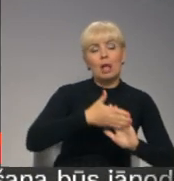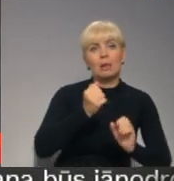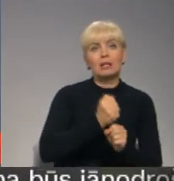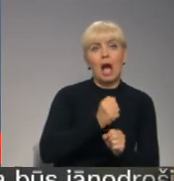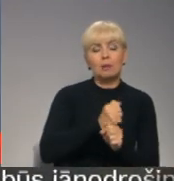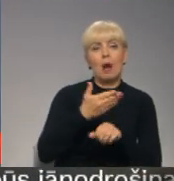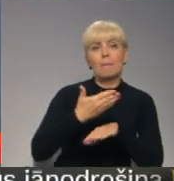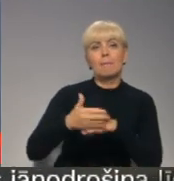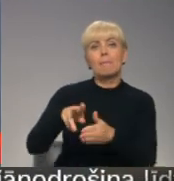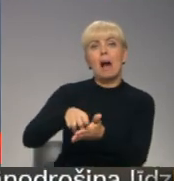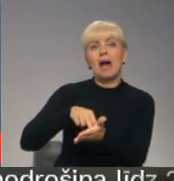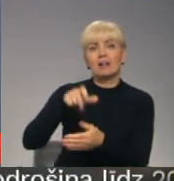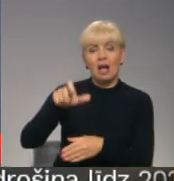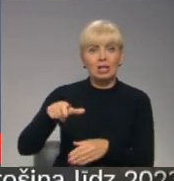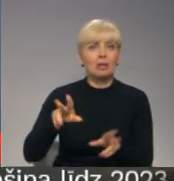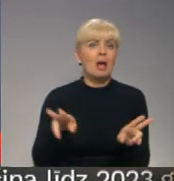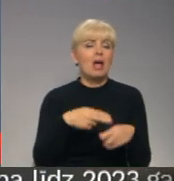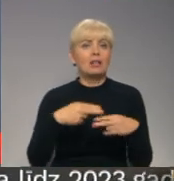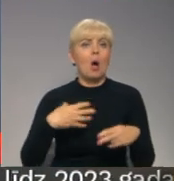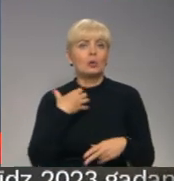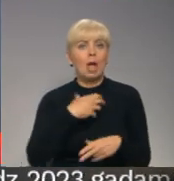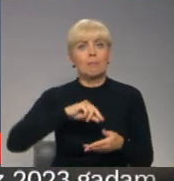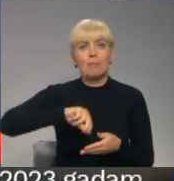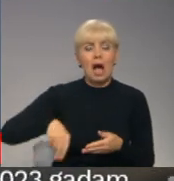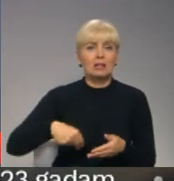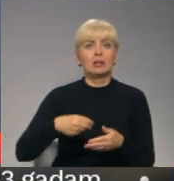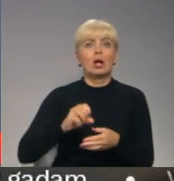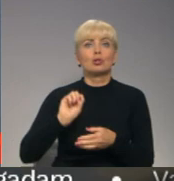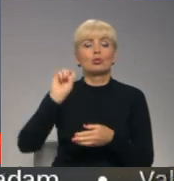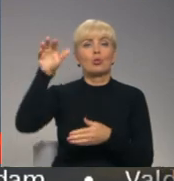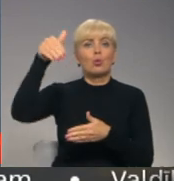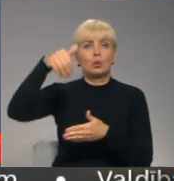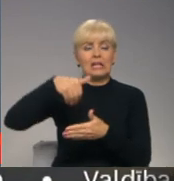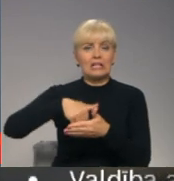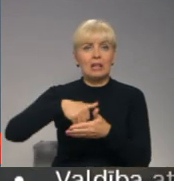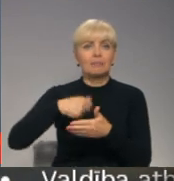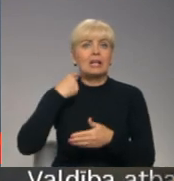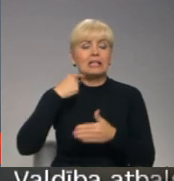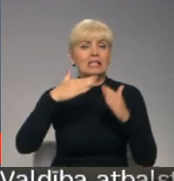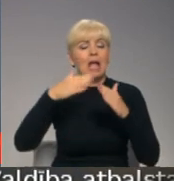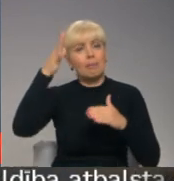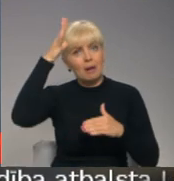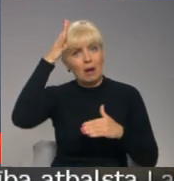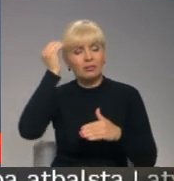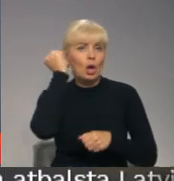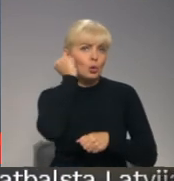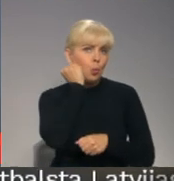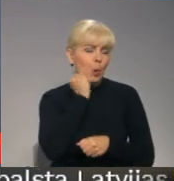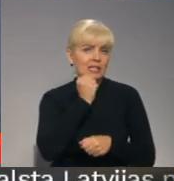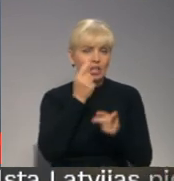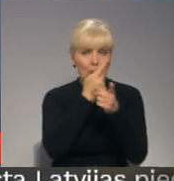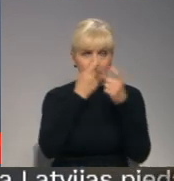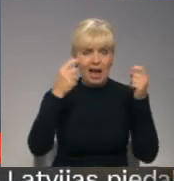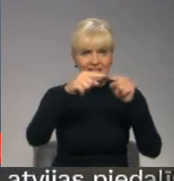debitoriem. Nav nekāda nepieciešamība parakstīt un sūtīt šos Rīgas nama pārvaldnieku dīvainos